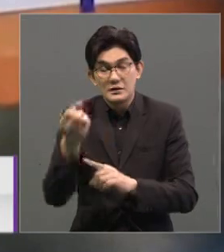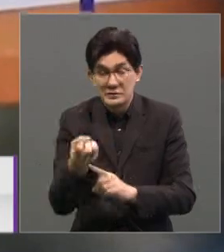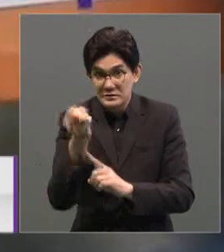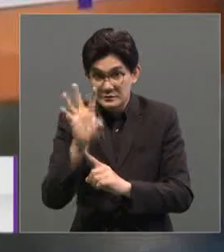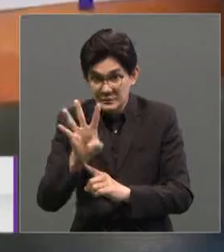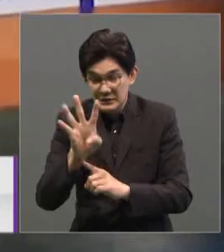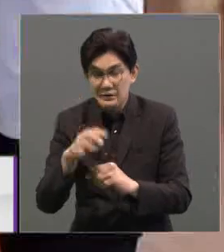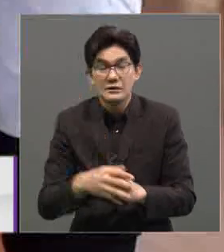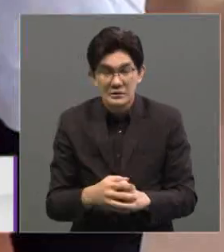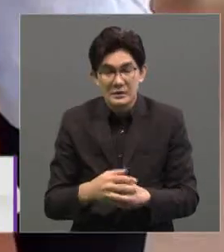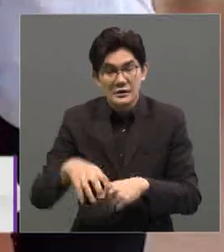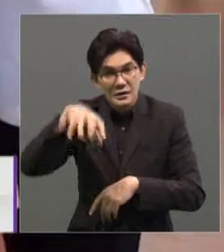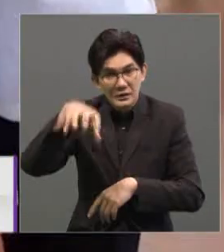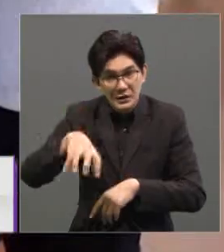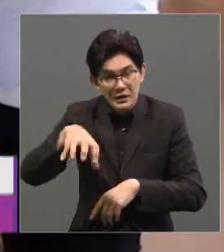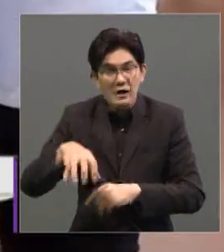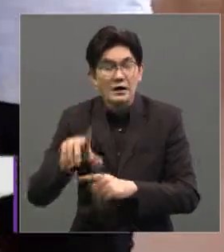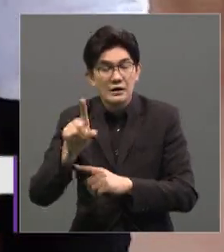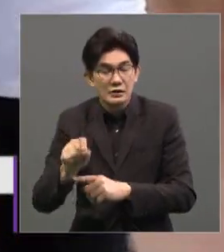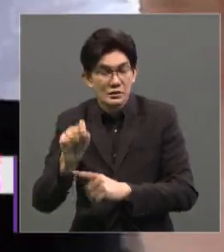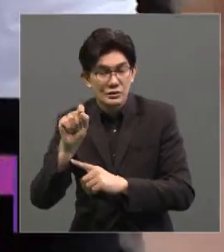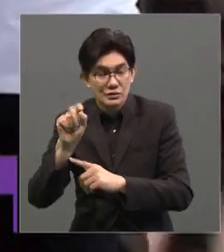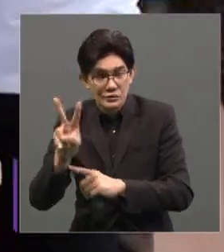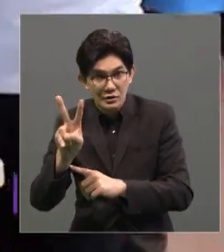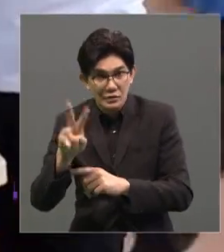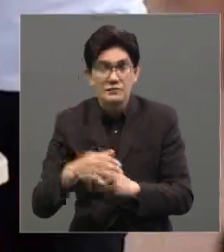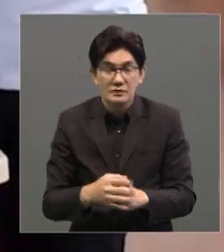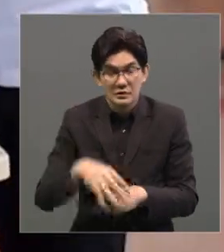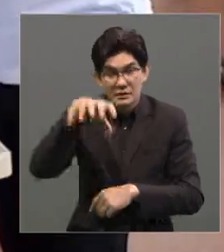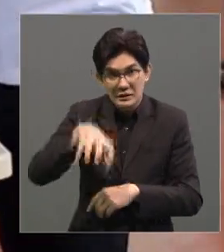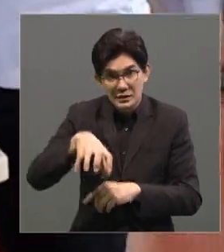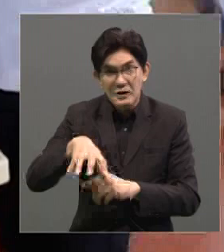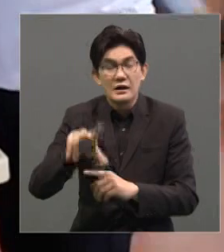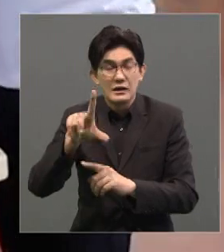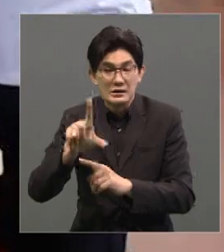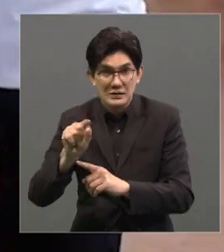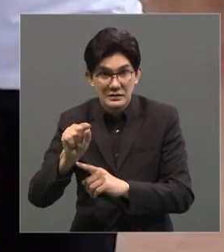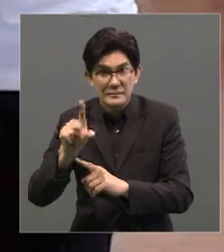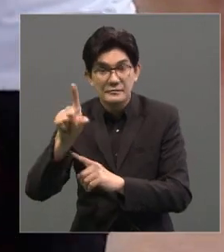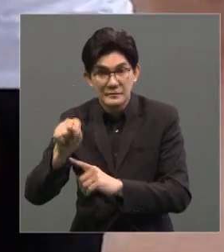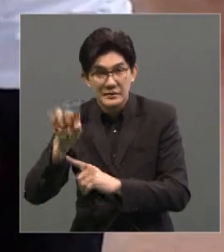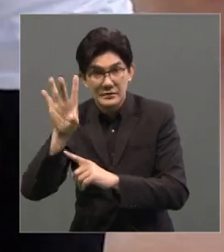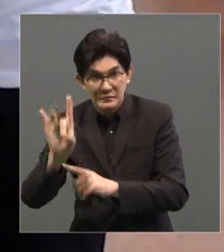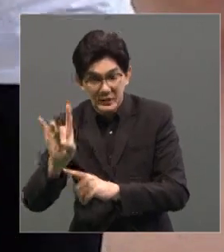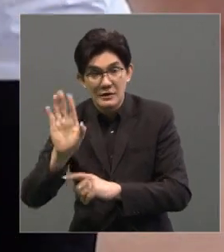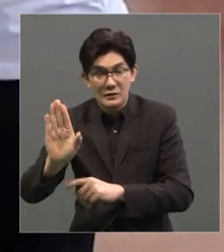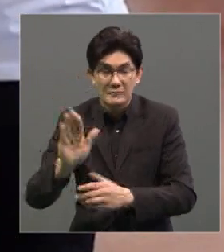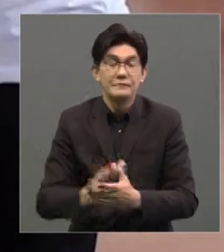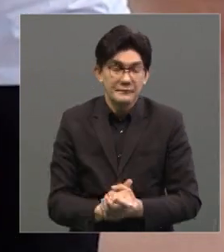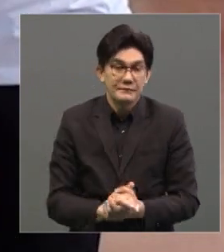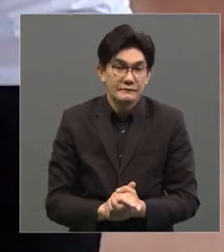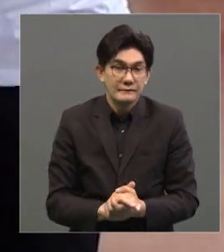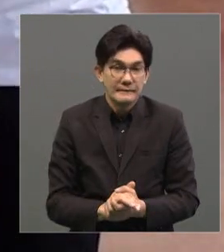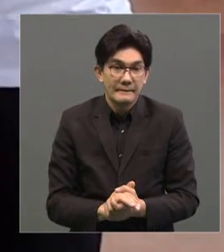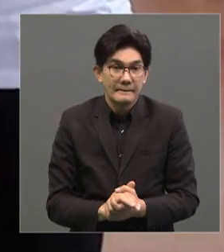ที่14ตำบลท่าแคหน่วยเลือกตั้งที่22ตำบลทะเลชุบศรหน่วยเลือกตั้งที่20และ28เทศบาลเมืองเขา3